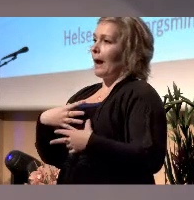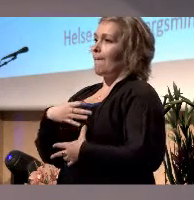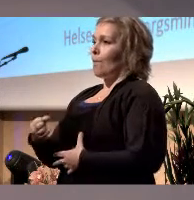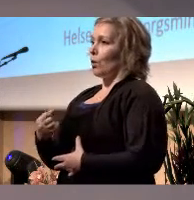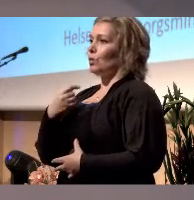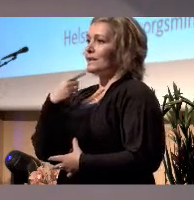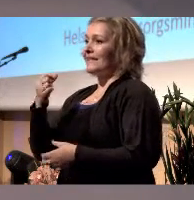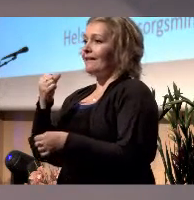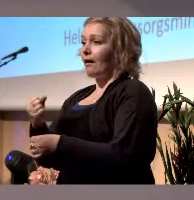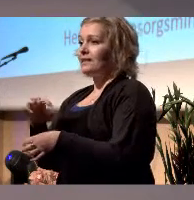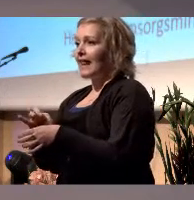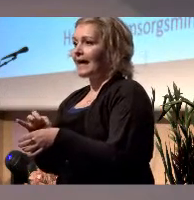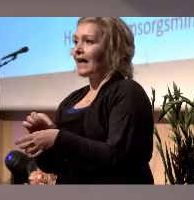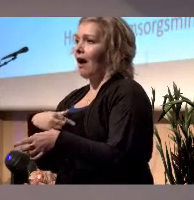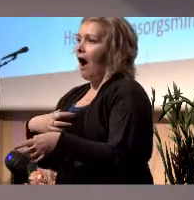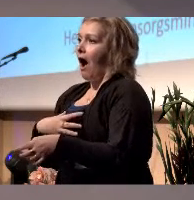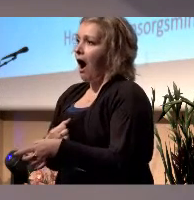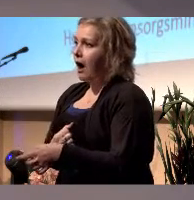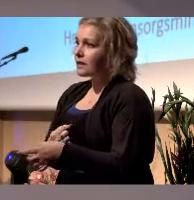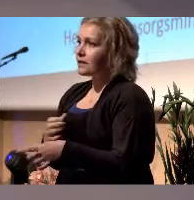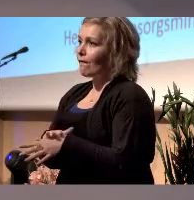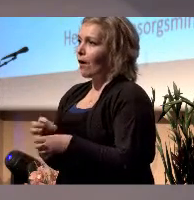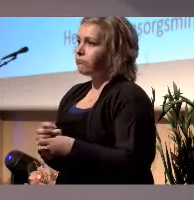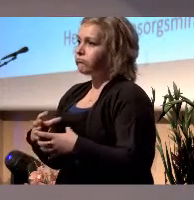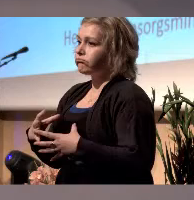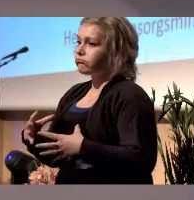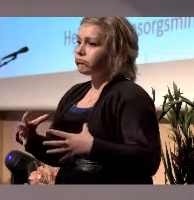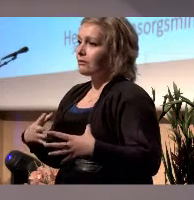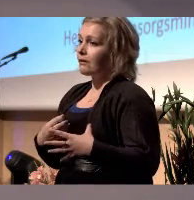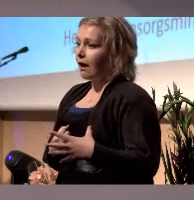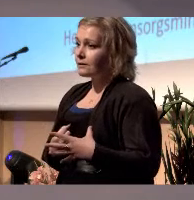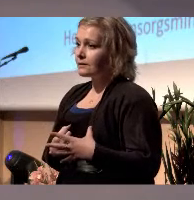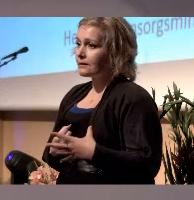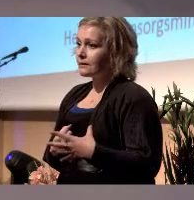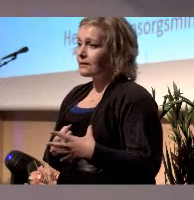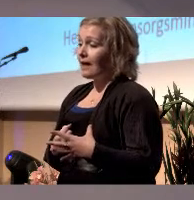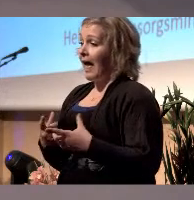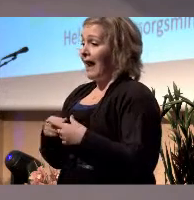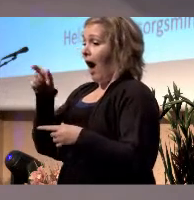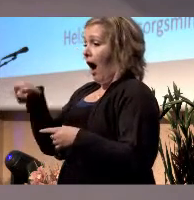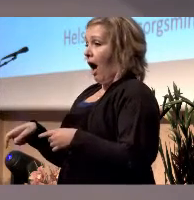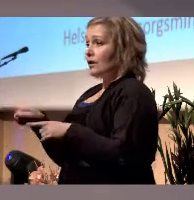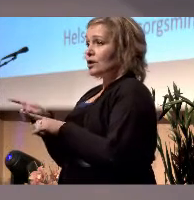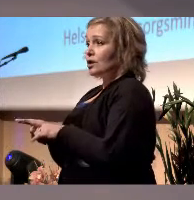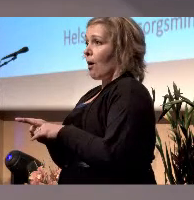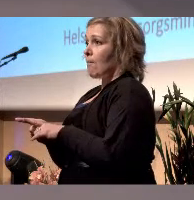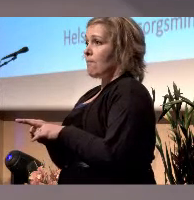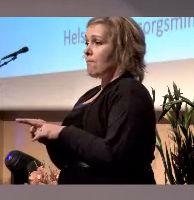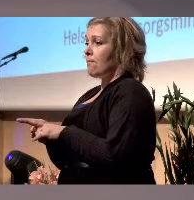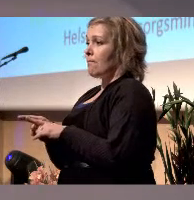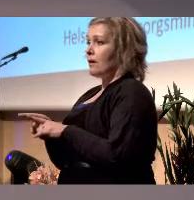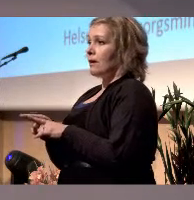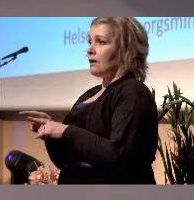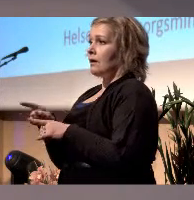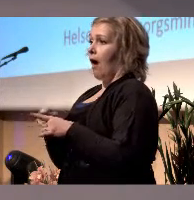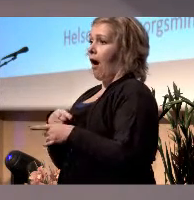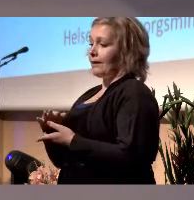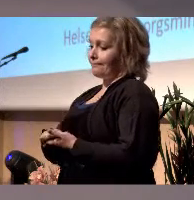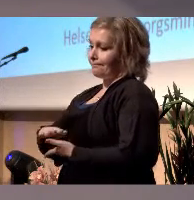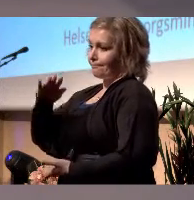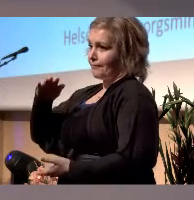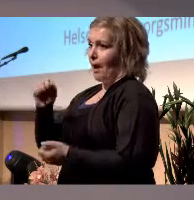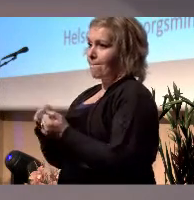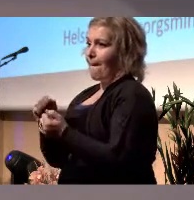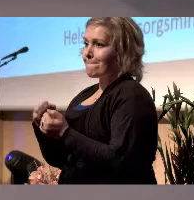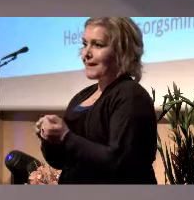fortelle fastlegen om angsten som vokser seg større og større. Eller han som bærer bunker på bunker med papirer